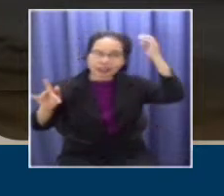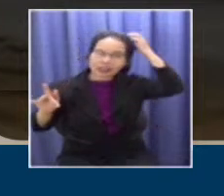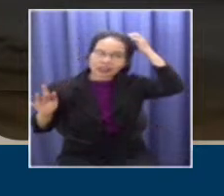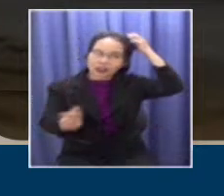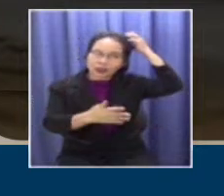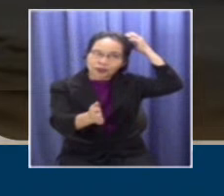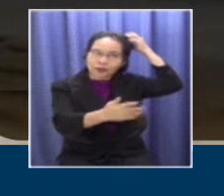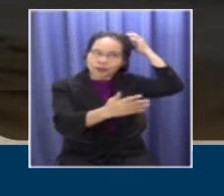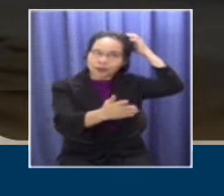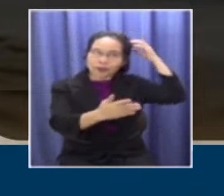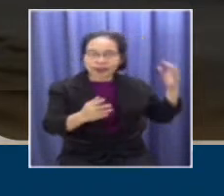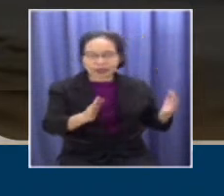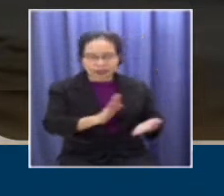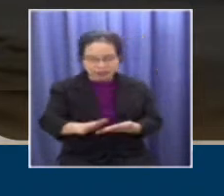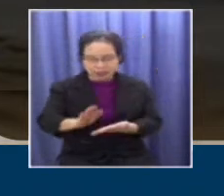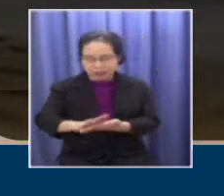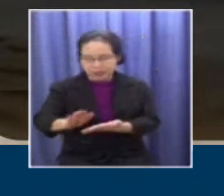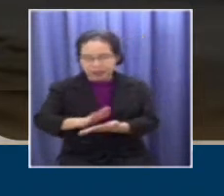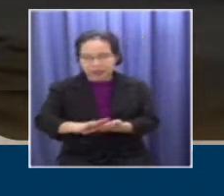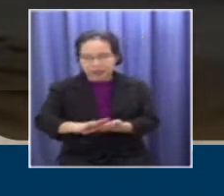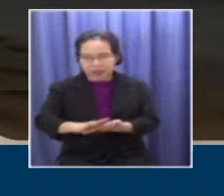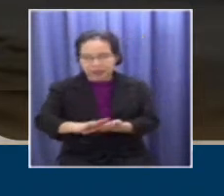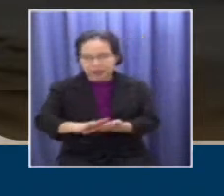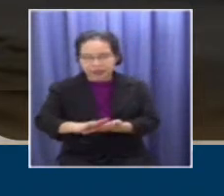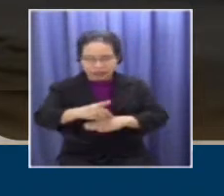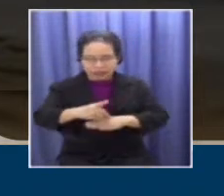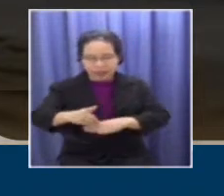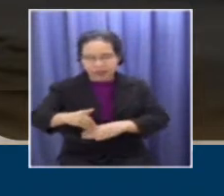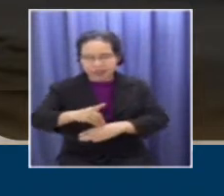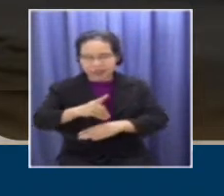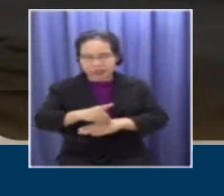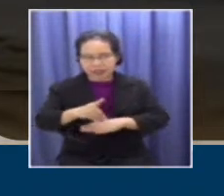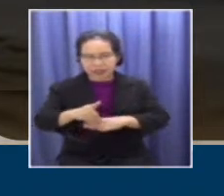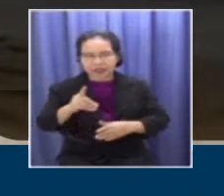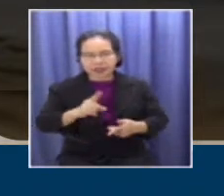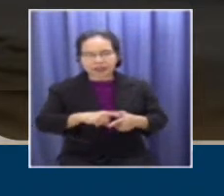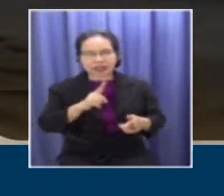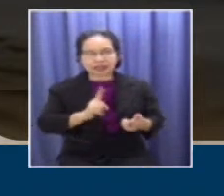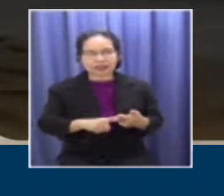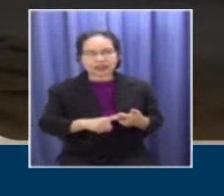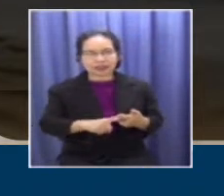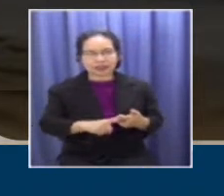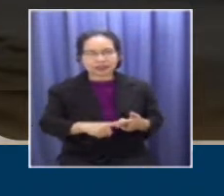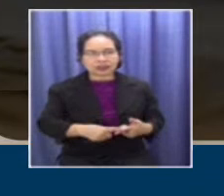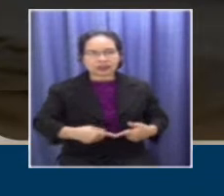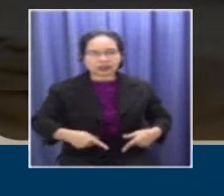edampan waprapra mu na wasiesie mu